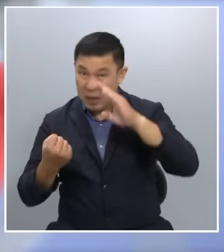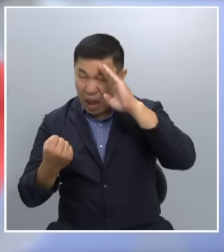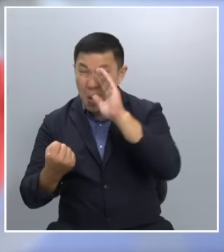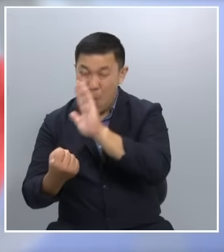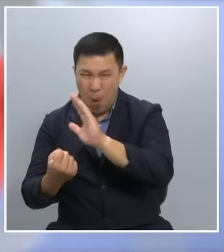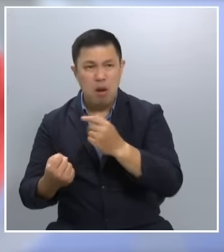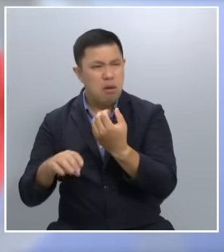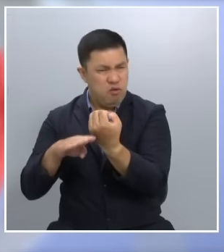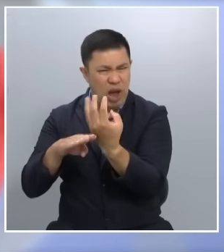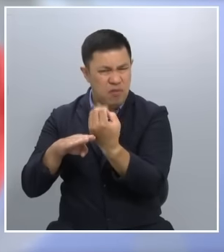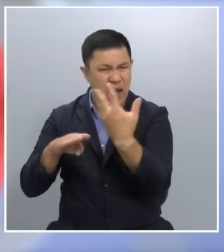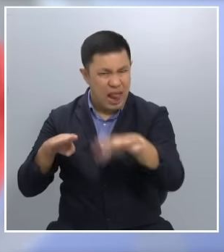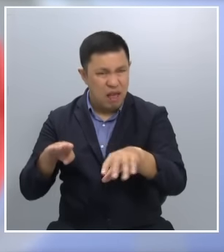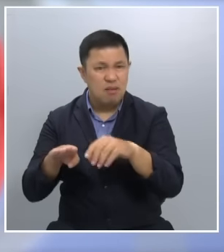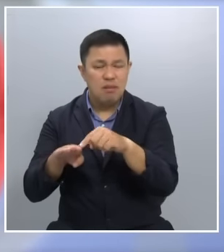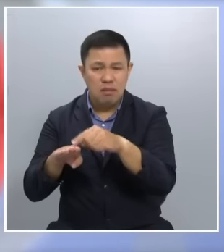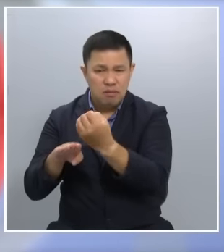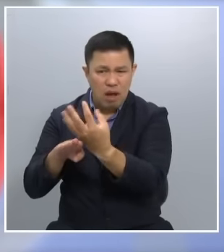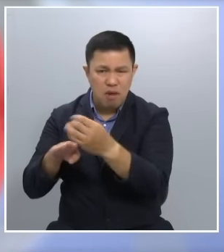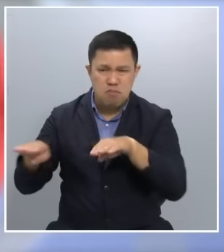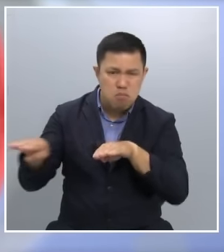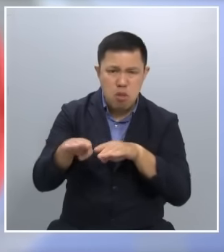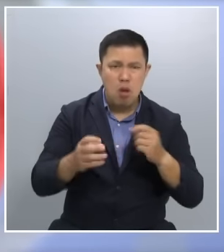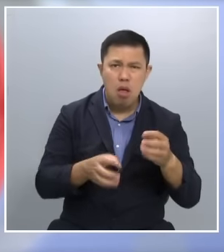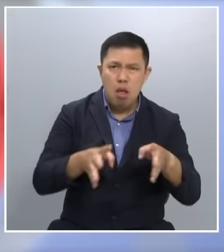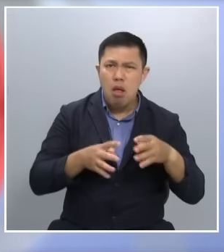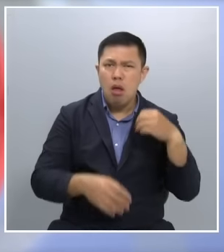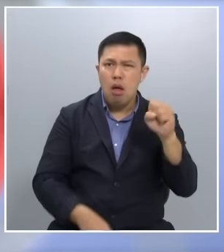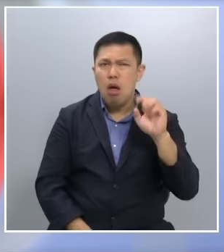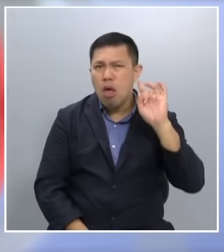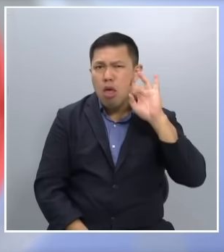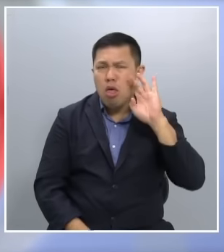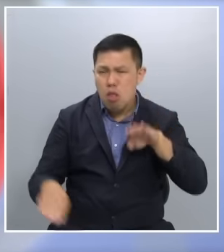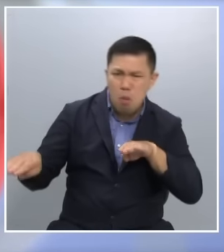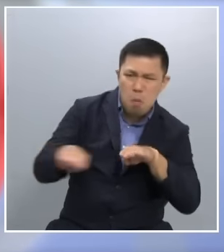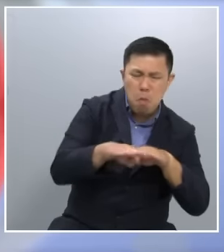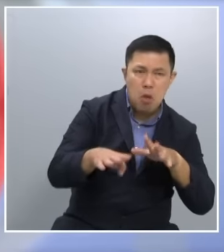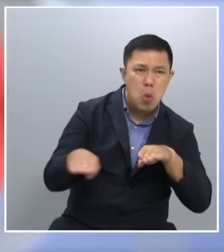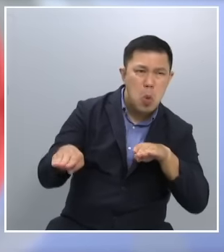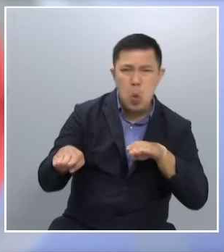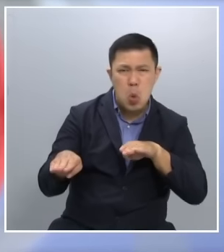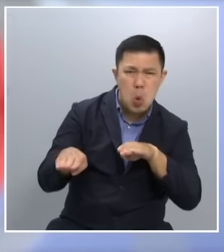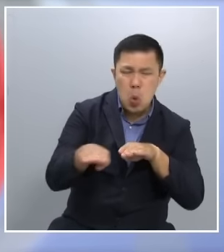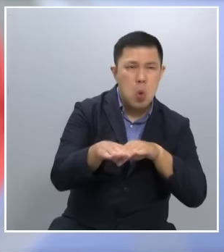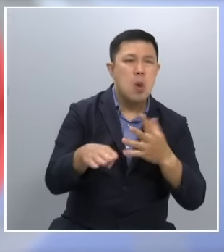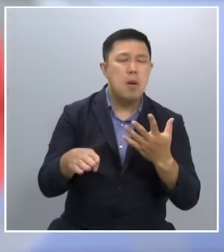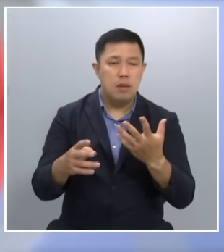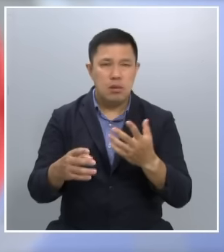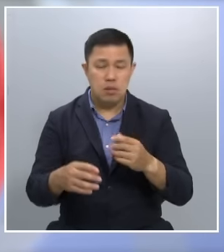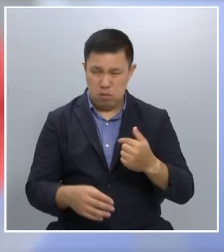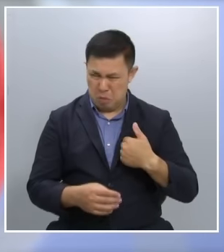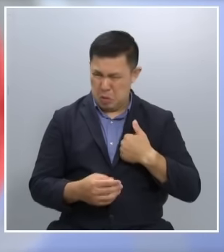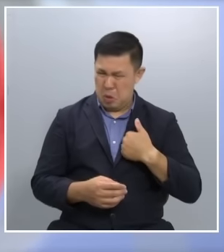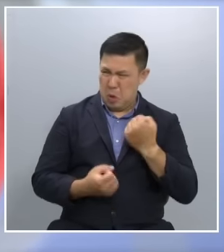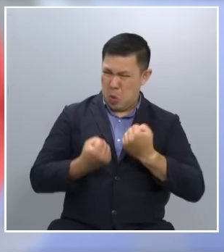ฟเลี้ยวเขาจะขอเข้ามาหน่อยไอ้คันนี้ก็ไม่ให้เขาเข้าจนกระทั่งก็ไปยอมก็ต้องไปเบียดมาอย่างนี้คันนี้ก็บอกว่าพี่รถผมมันทุ